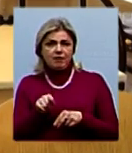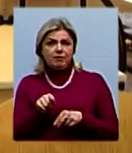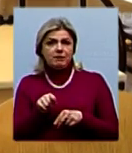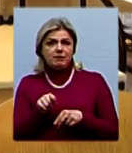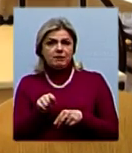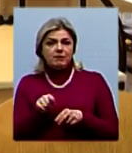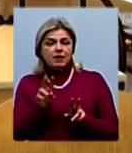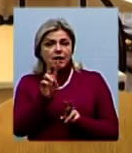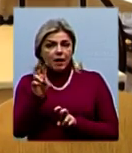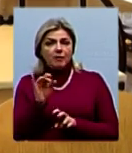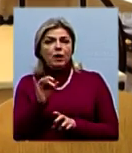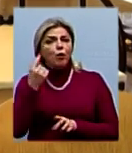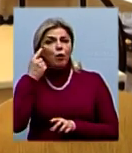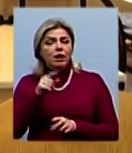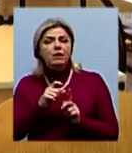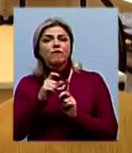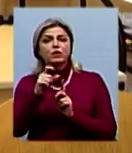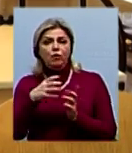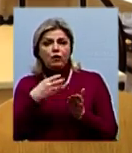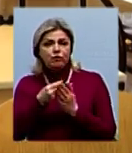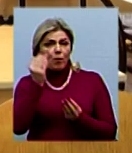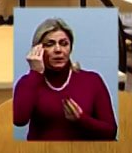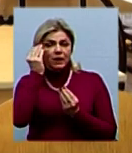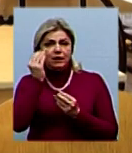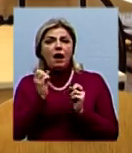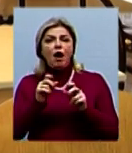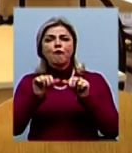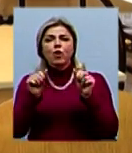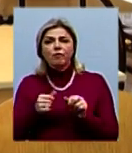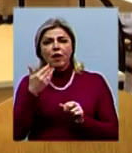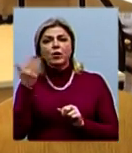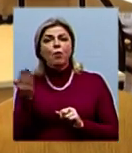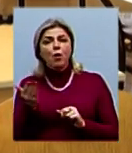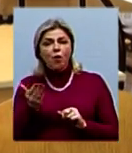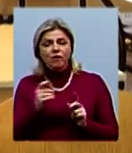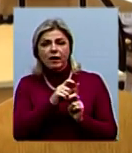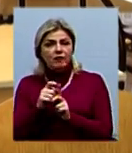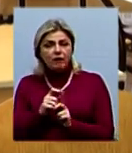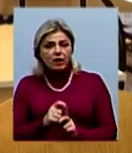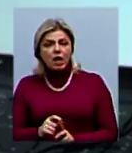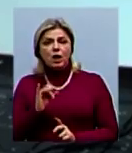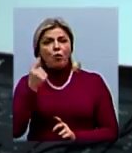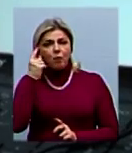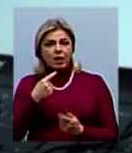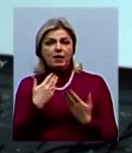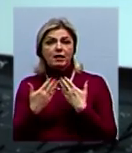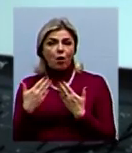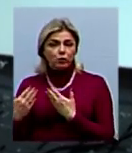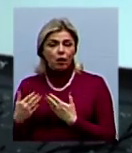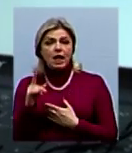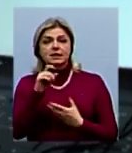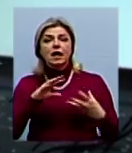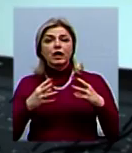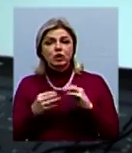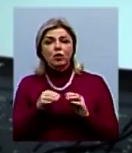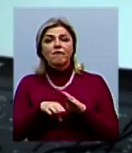вміння висловлювати свою думку, як формулює промови, вміння вести діалог. За результатами